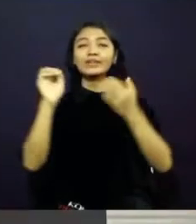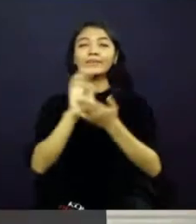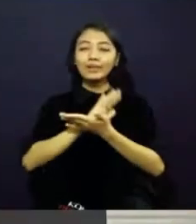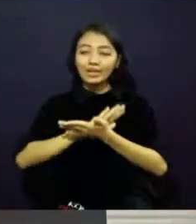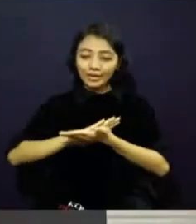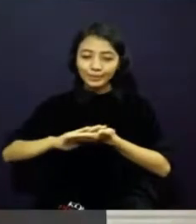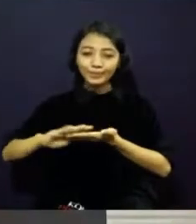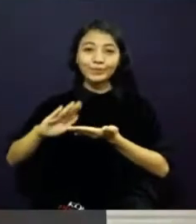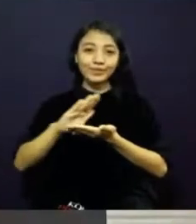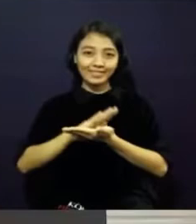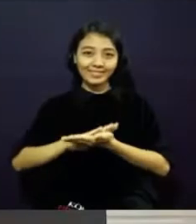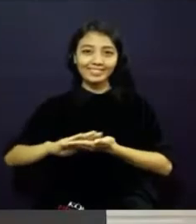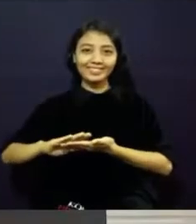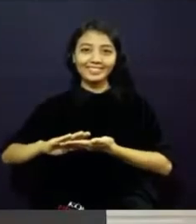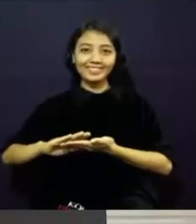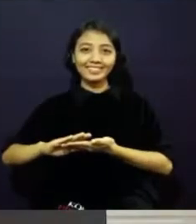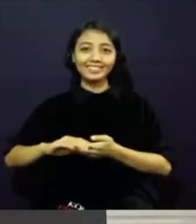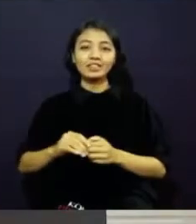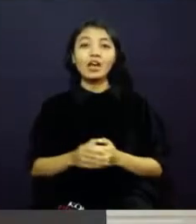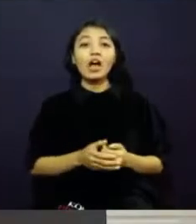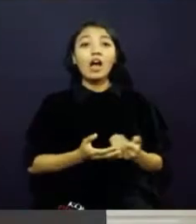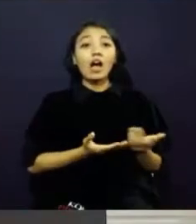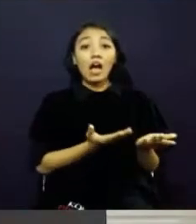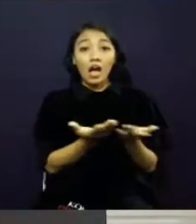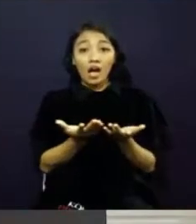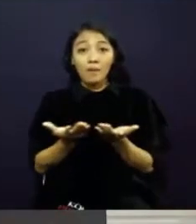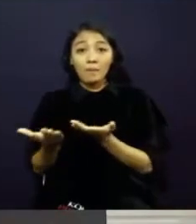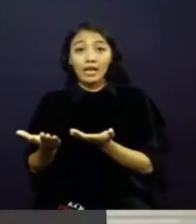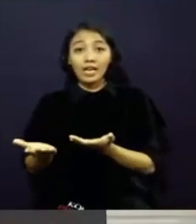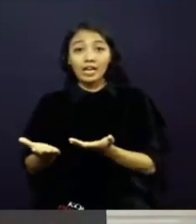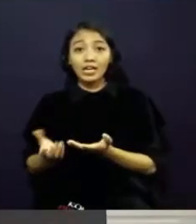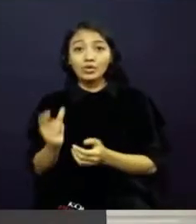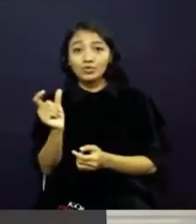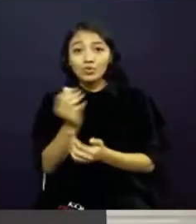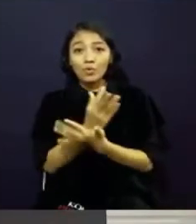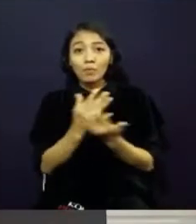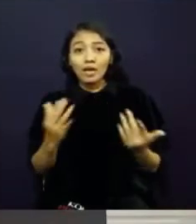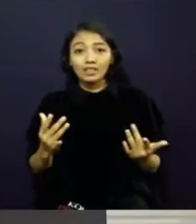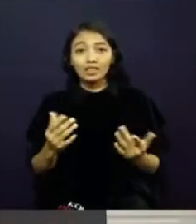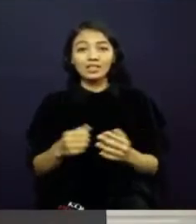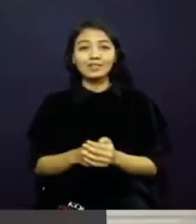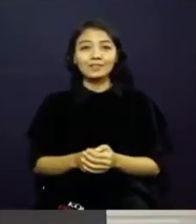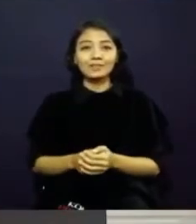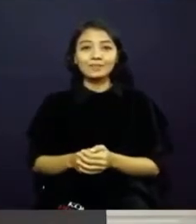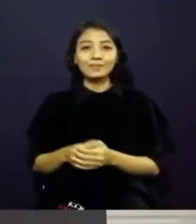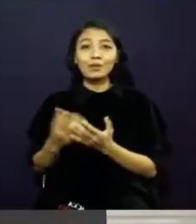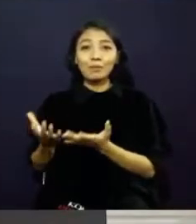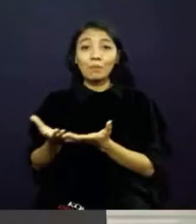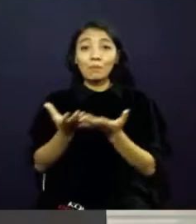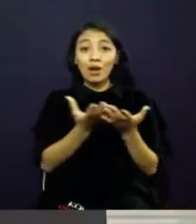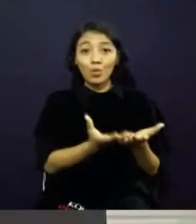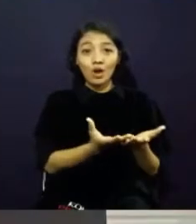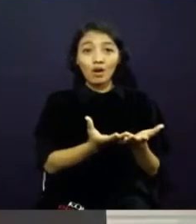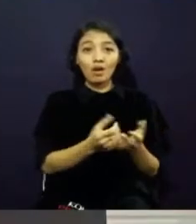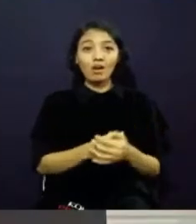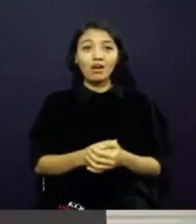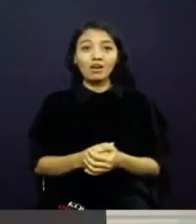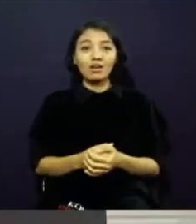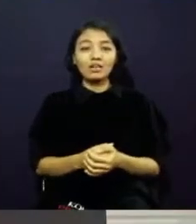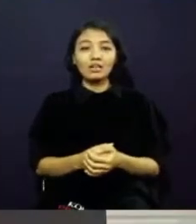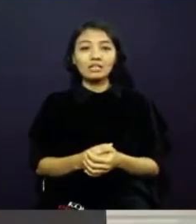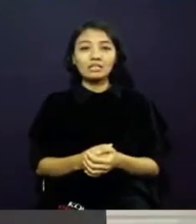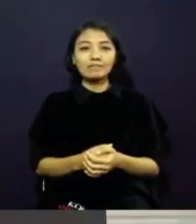pelayanan kita membawa kesembuhan batin umat kita jangan kita menciptakan